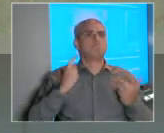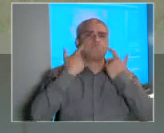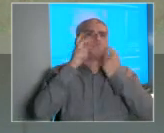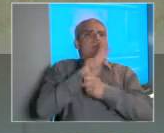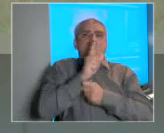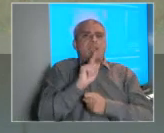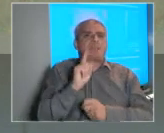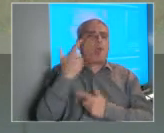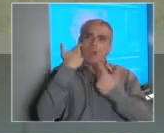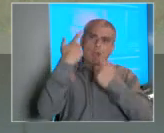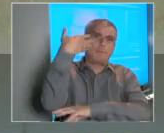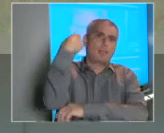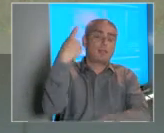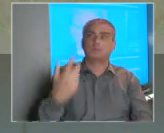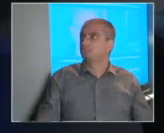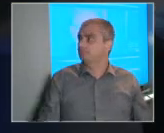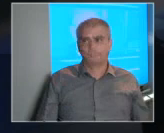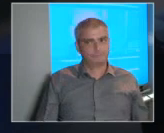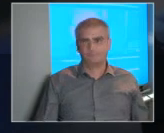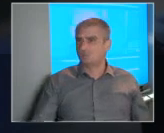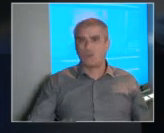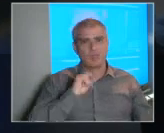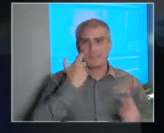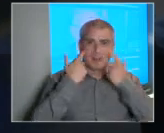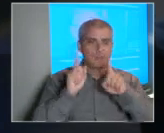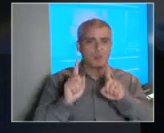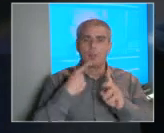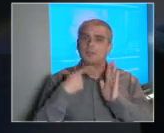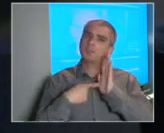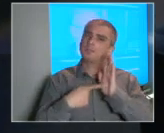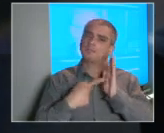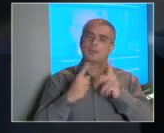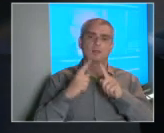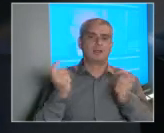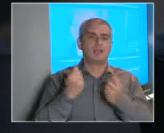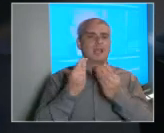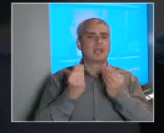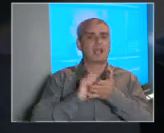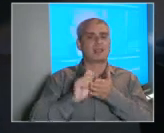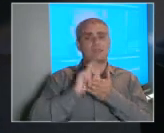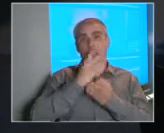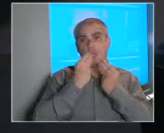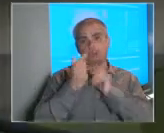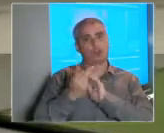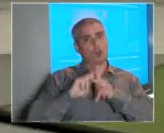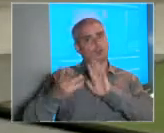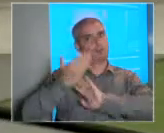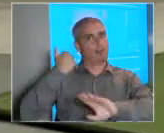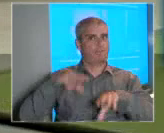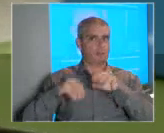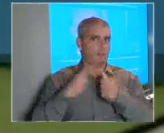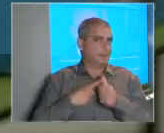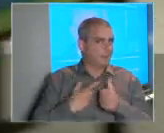יפקח בסוף אם לא המפקחים? אני לא דיברתי על המפקחים, אני דיברתי נגיד על פרסום כתב החשדות חודשיים.